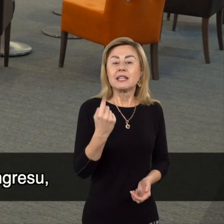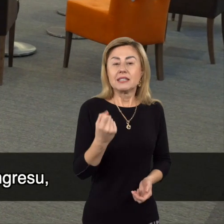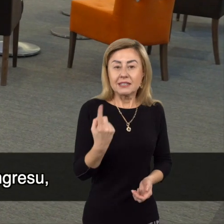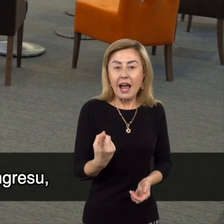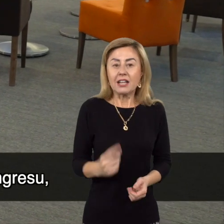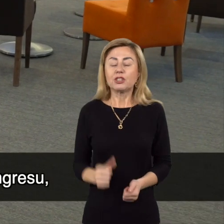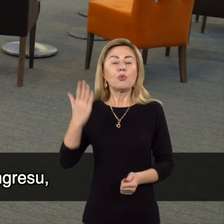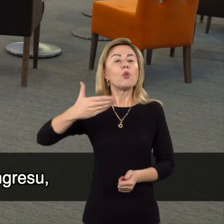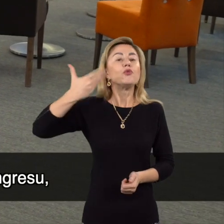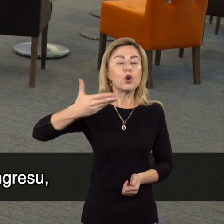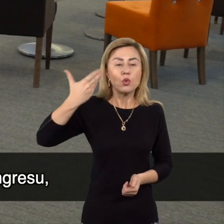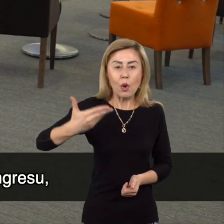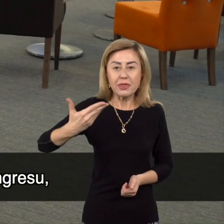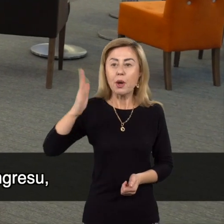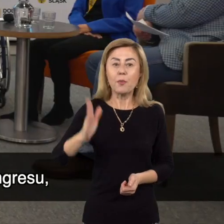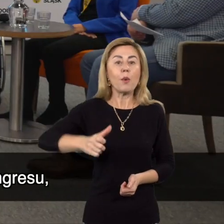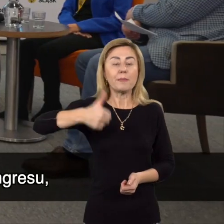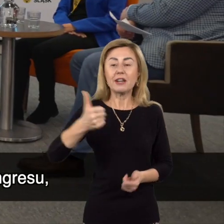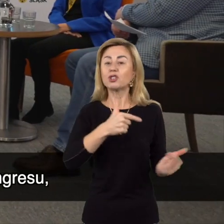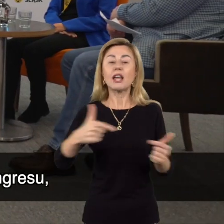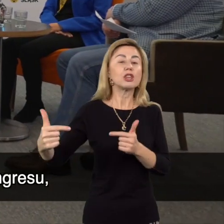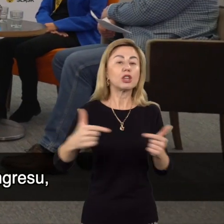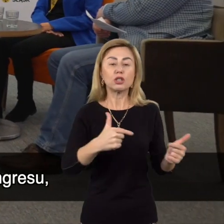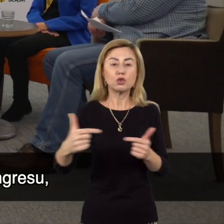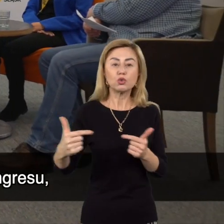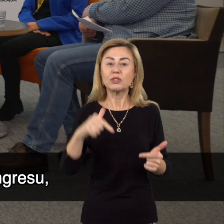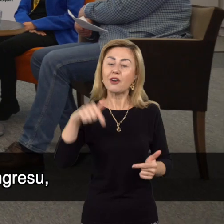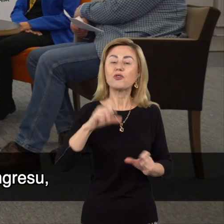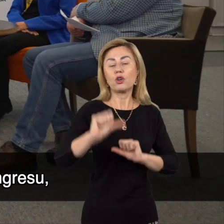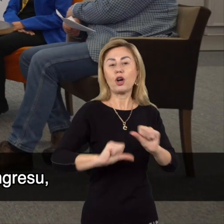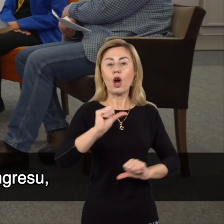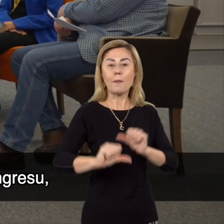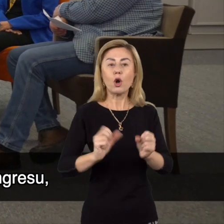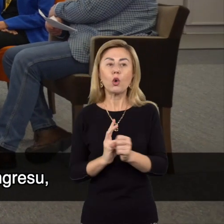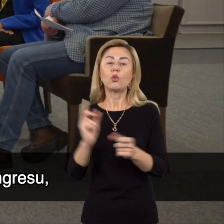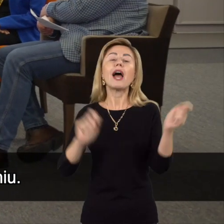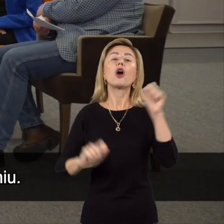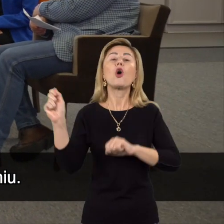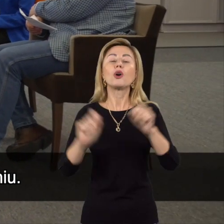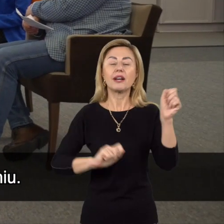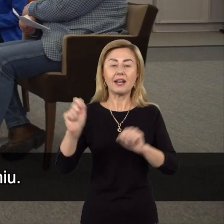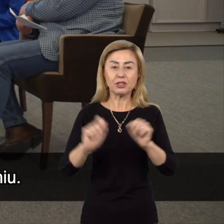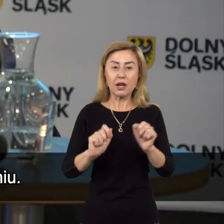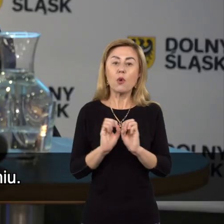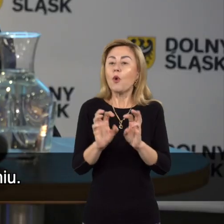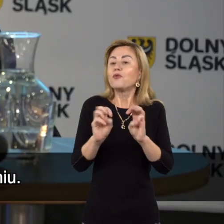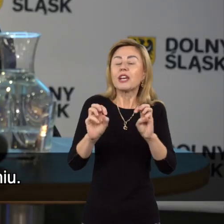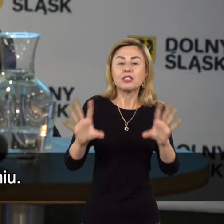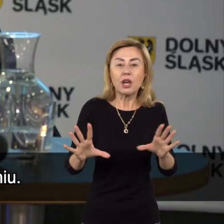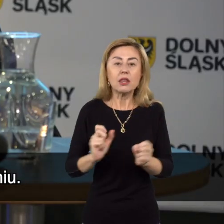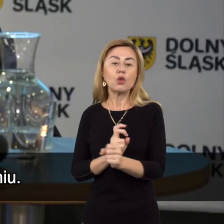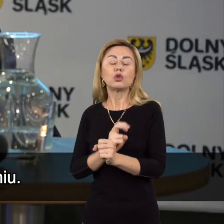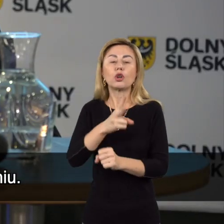Zaraz po oficjalnych wystąpieniach odbył się pierwszy panel dyskusyjny tegorocznego kongresu, w trakcie którego omawiana